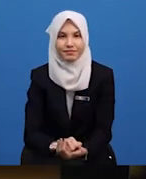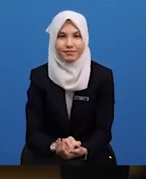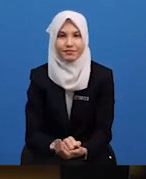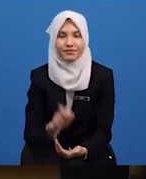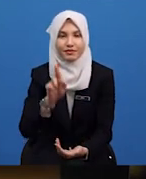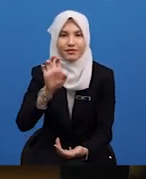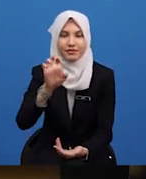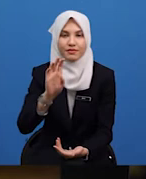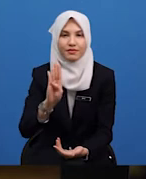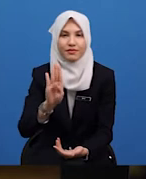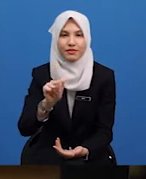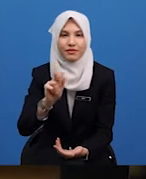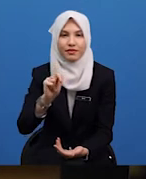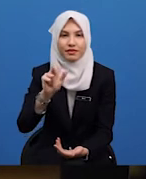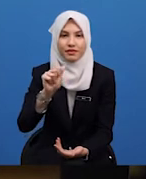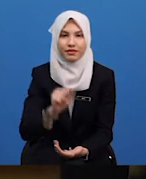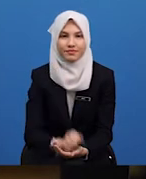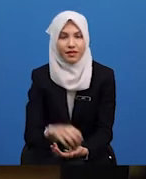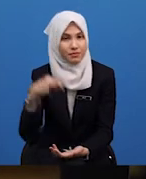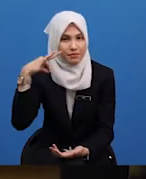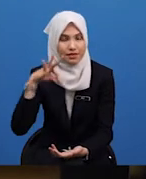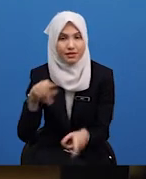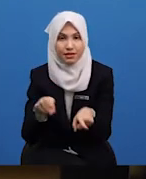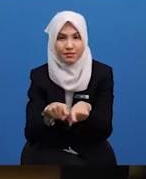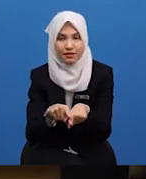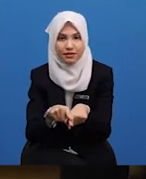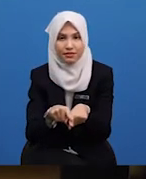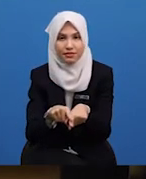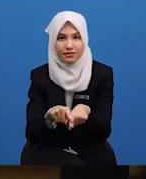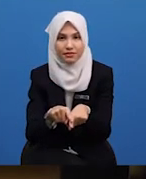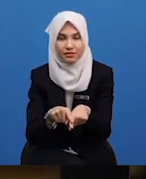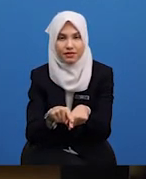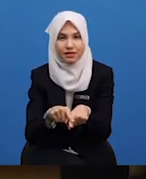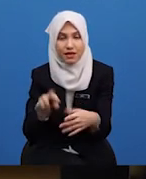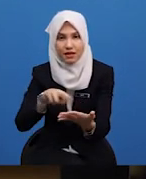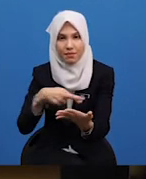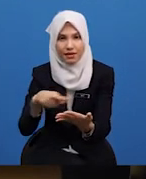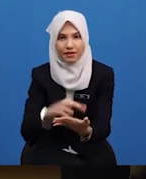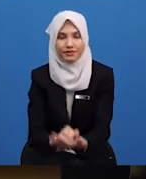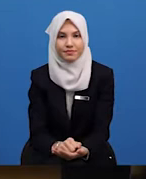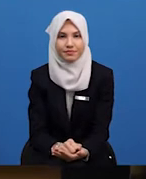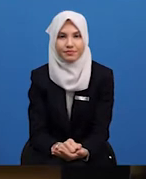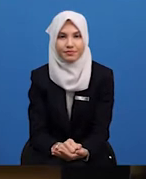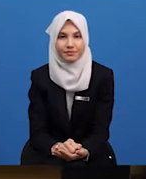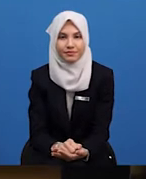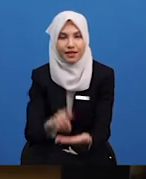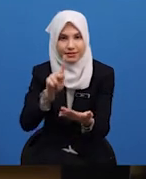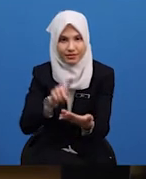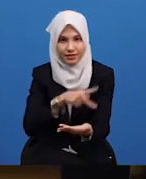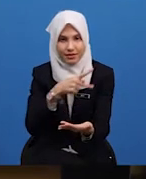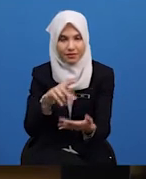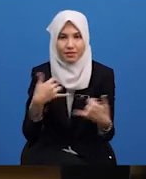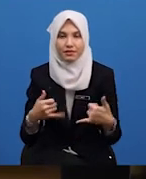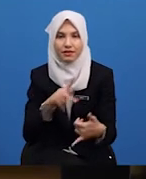Jadi kita memetik sama dengan rentak yang dimainkan oleh rebana. Jadi inilah rentak zapin yang dimainkan oleh